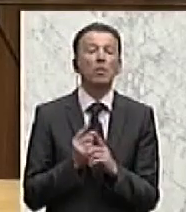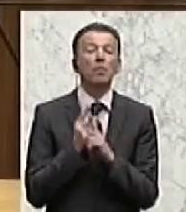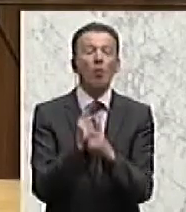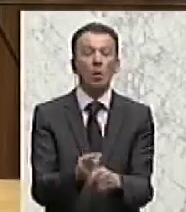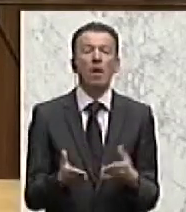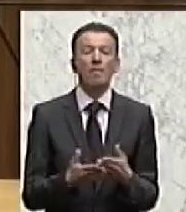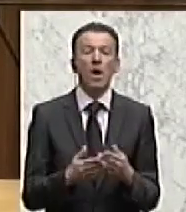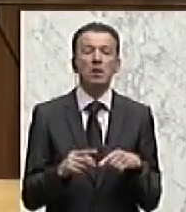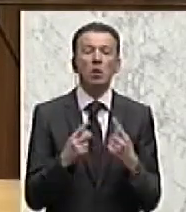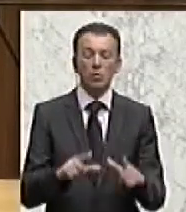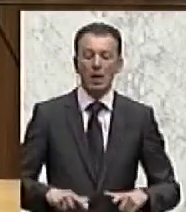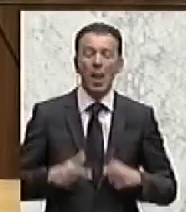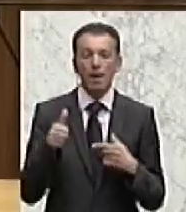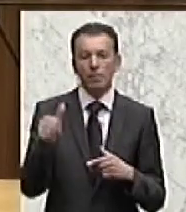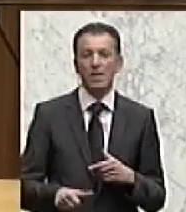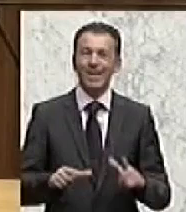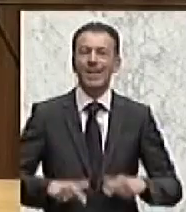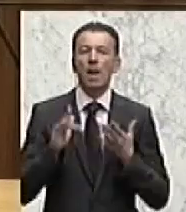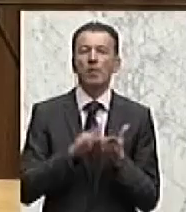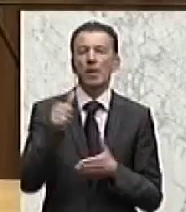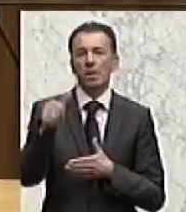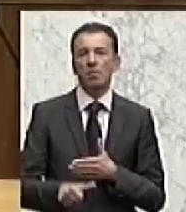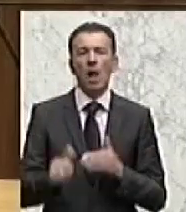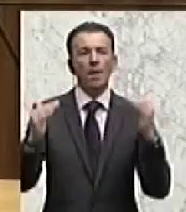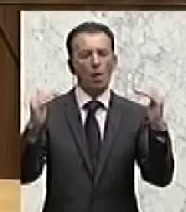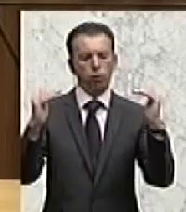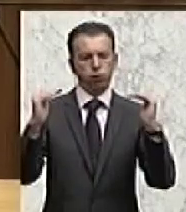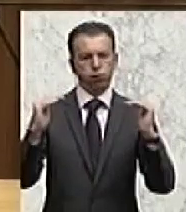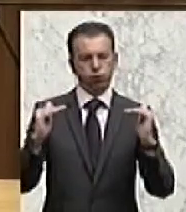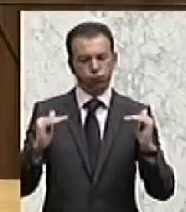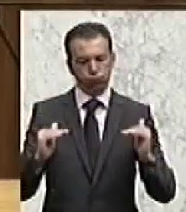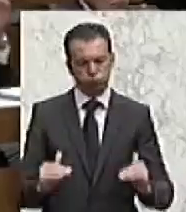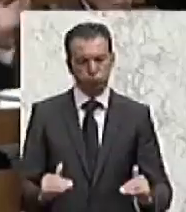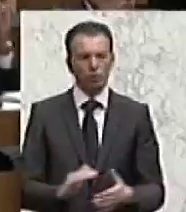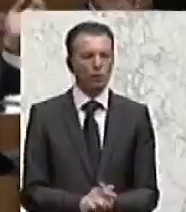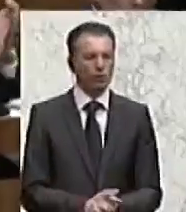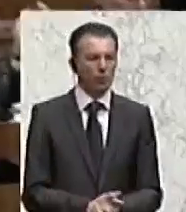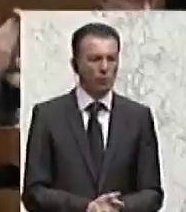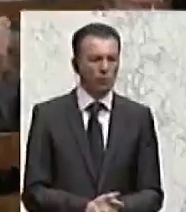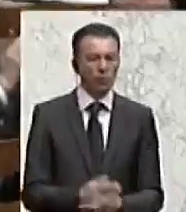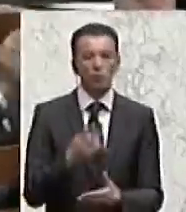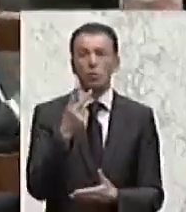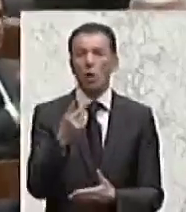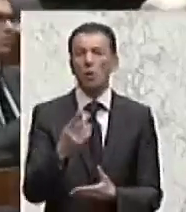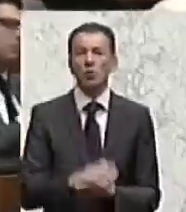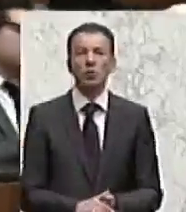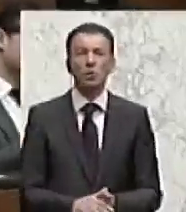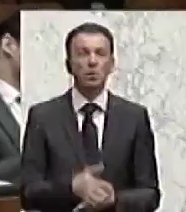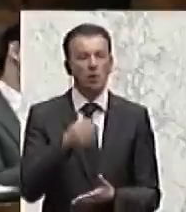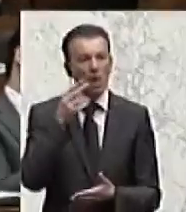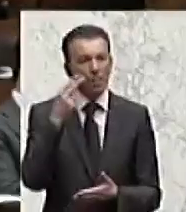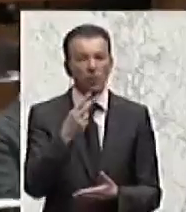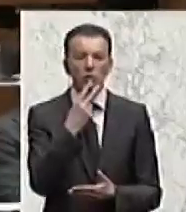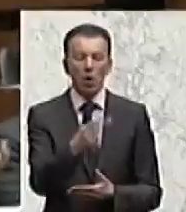und Lebensmittelstandards massiv abgesenkt werden. Sehen Sie sich nur mal an, meine Damen und Herren, wie